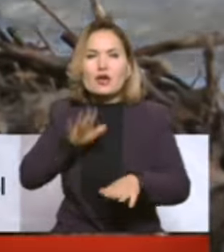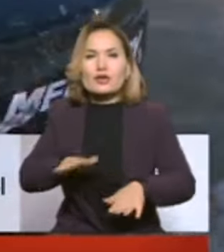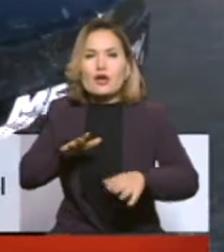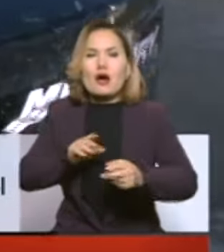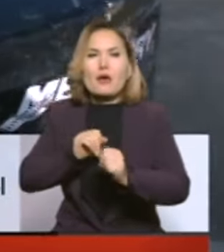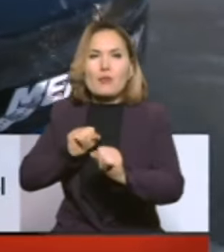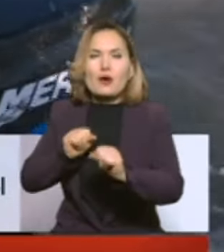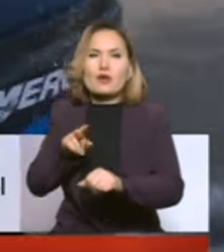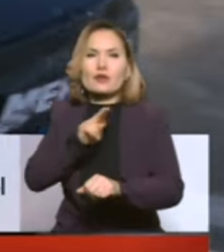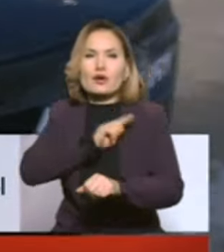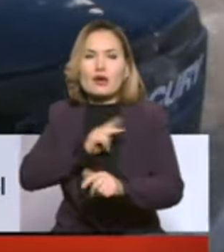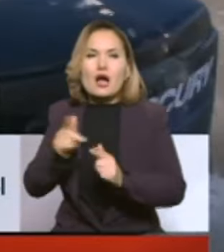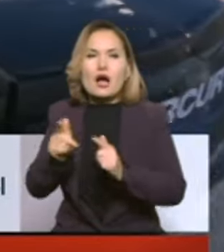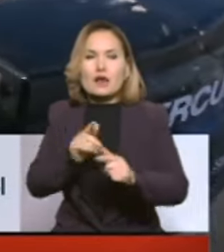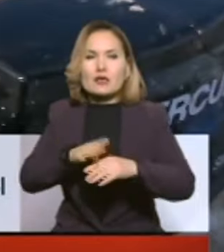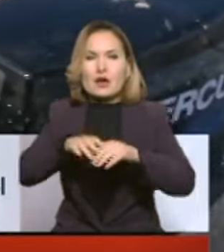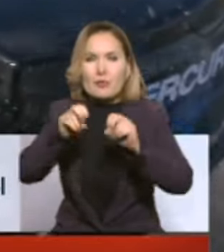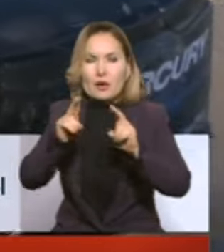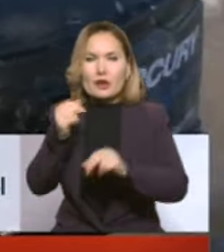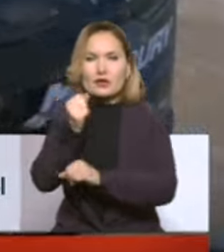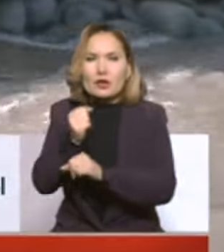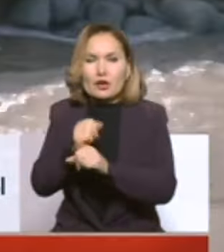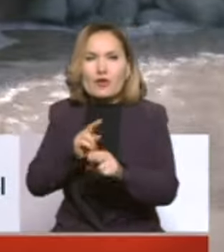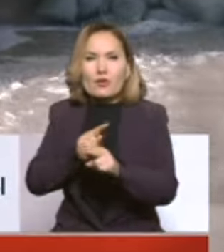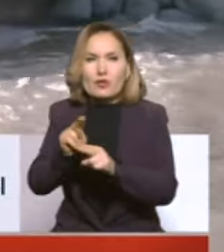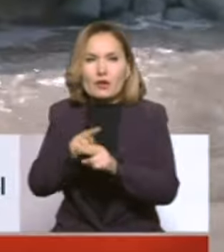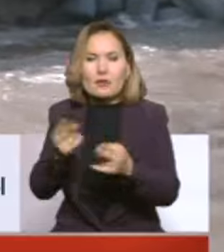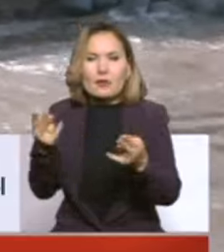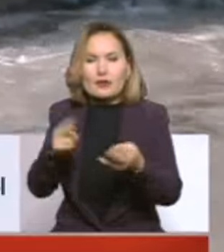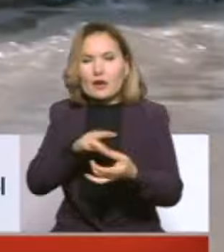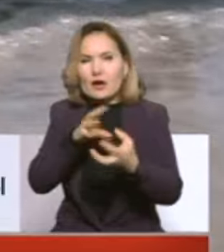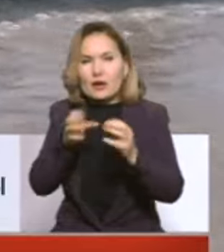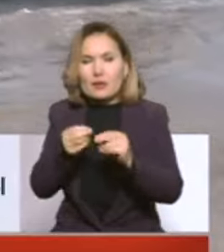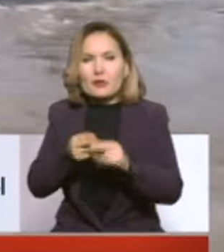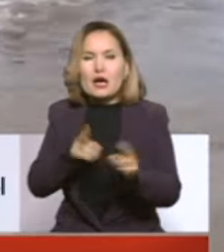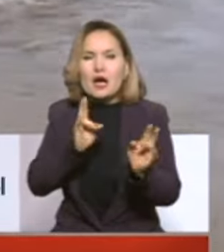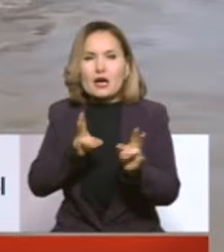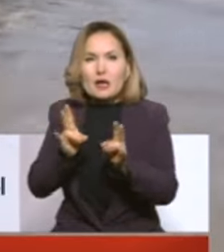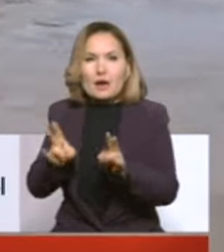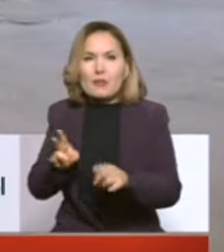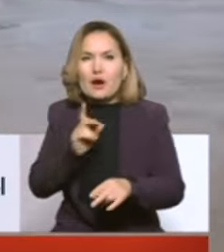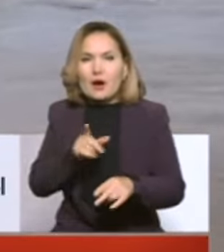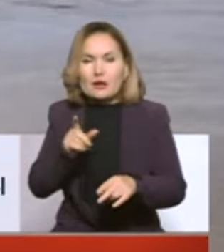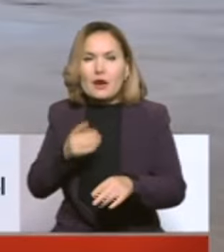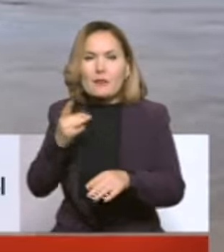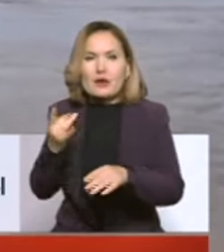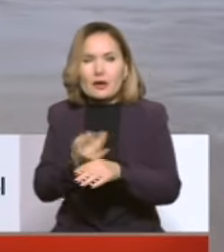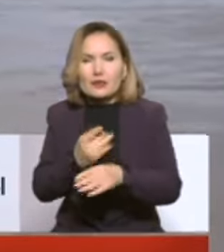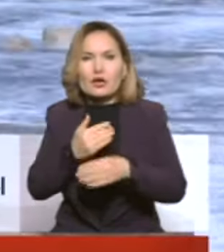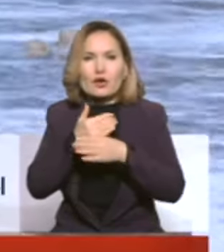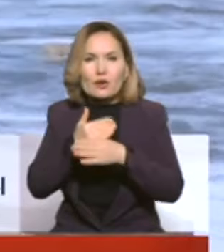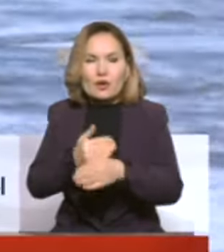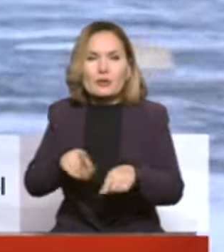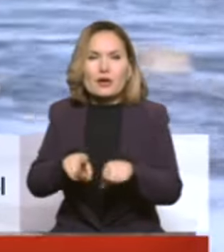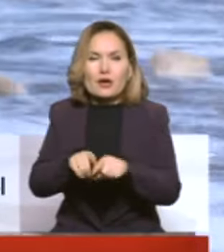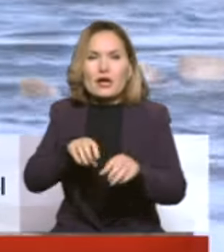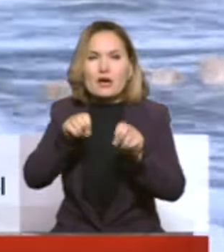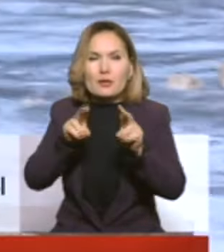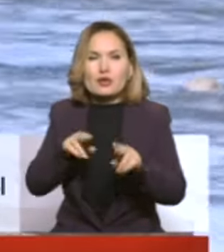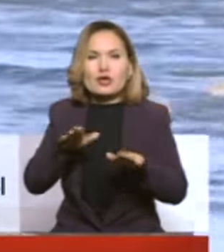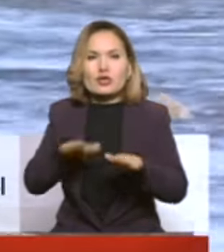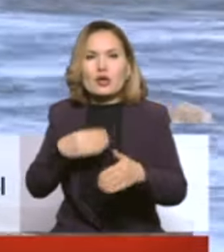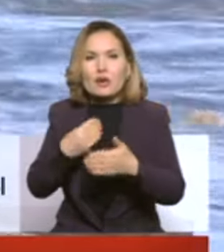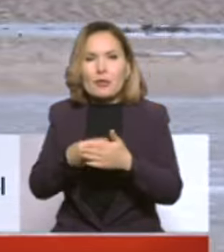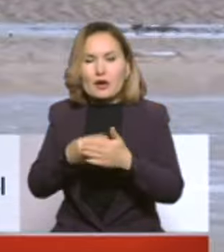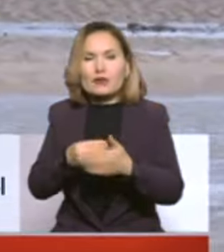алу бағытында қажетті кадрларды даярлау мәселесіне де тоқталды. Ал зардап шеккендерге бір жолғы материалдық көмек көрсету үшін